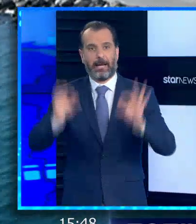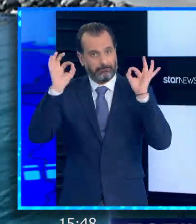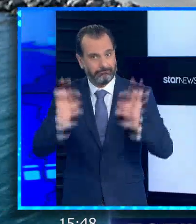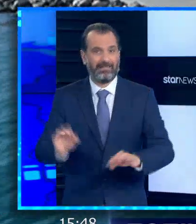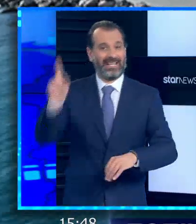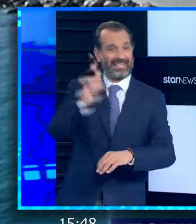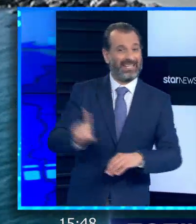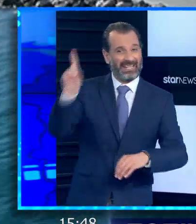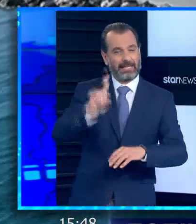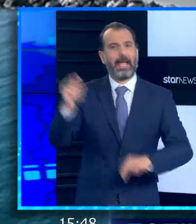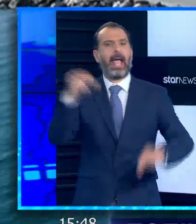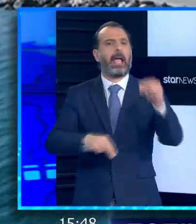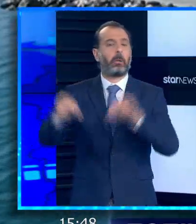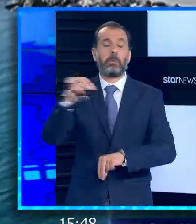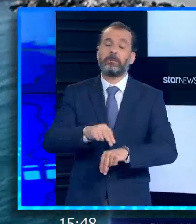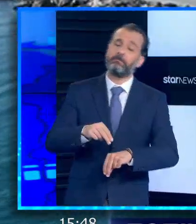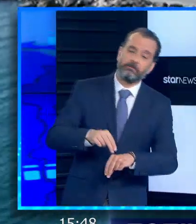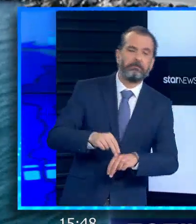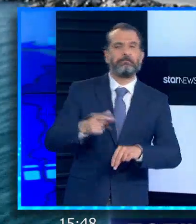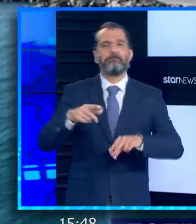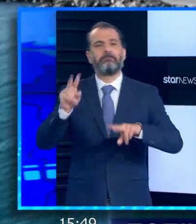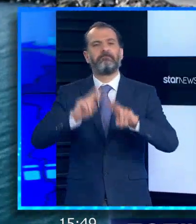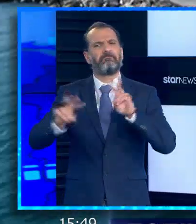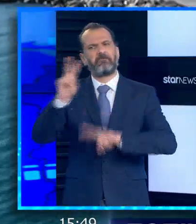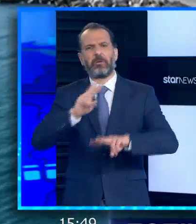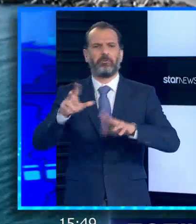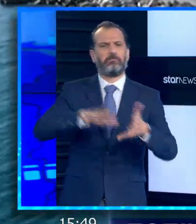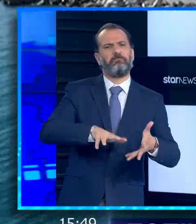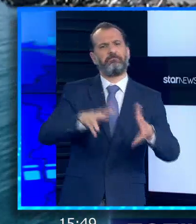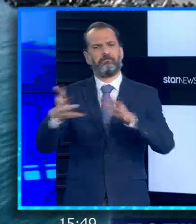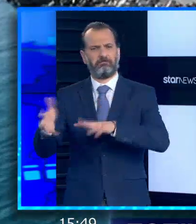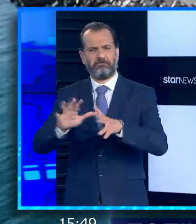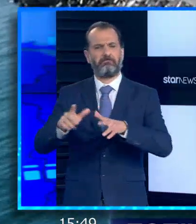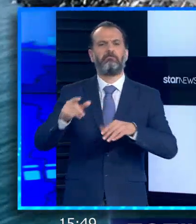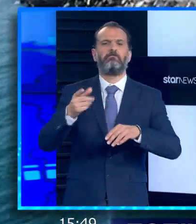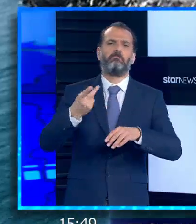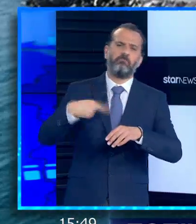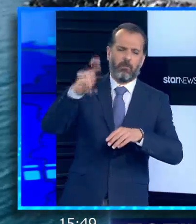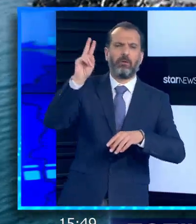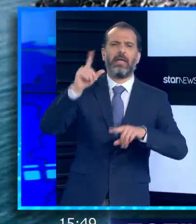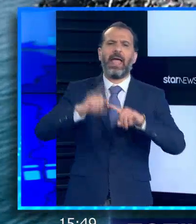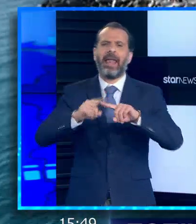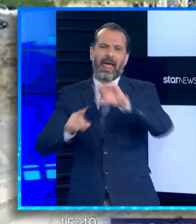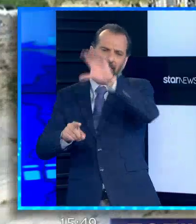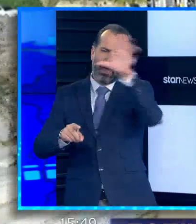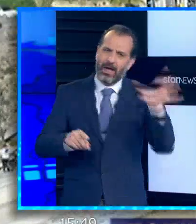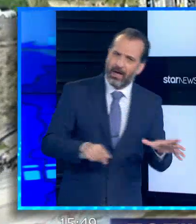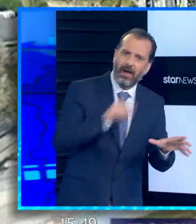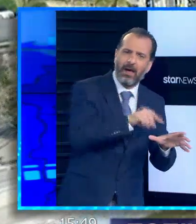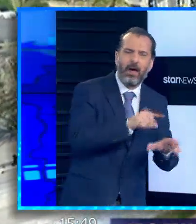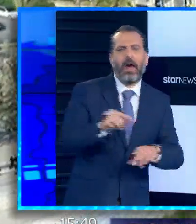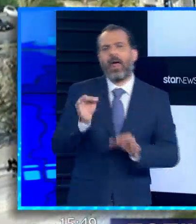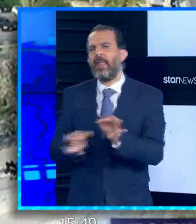Κυριακής των εκλογών και πάλι η αστάθεια θα έλεγα ότι εντείνεται στις υπηρετικές περιοχές, χωρίς να είναι